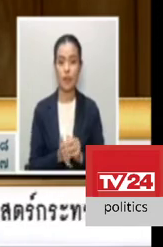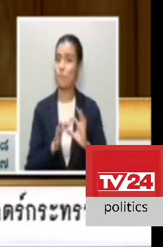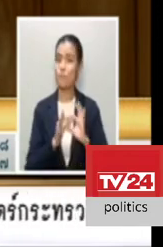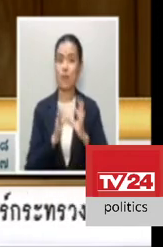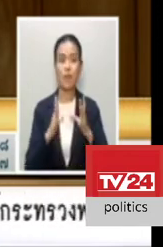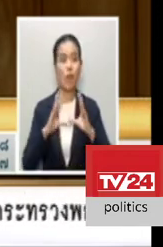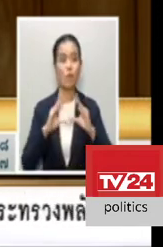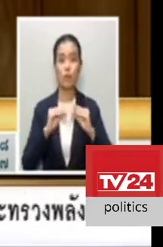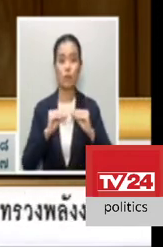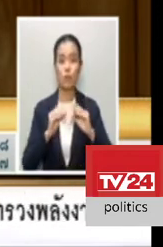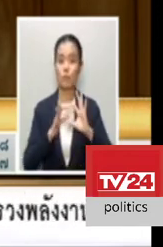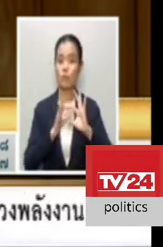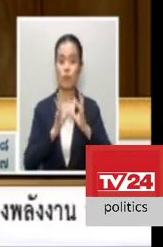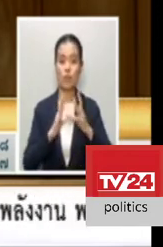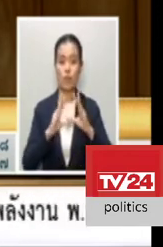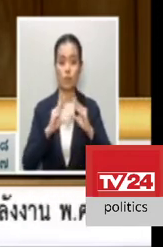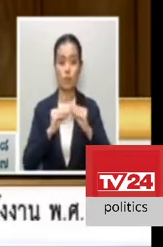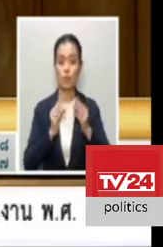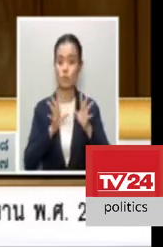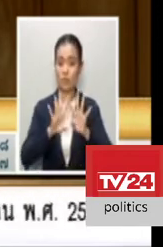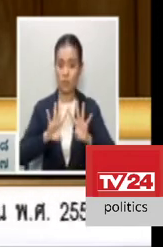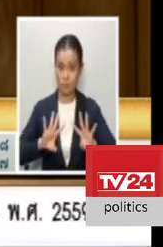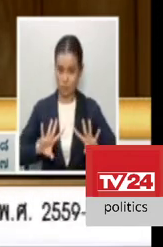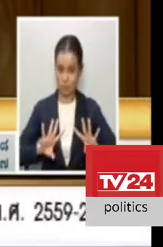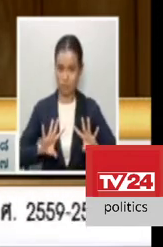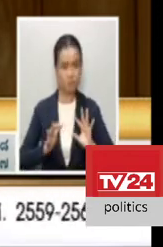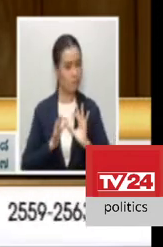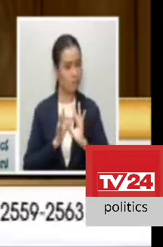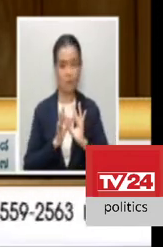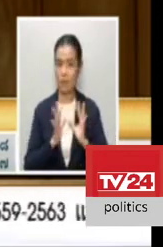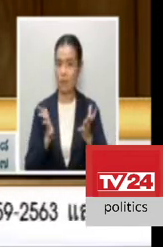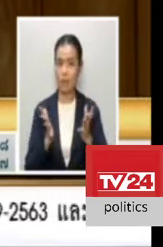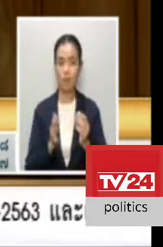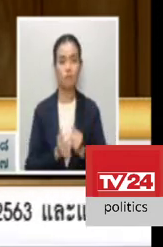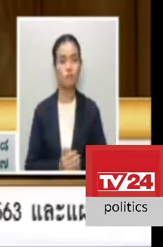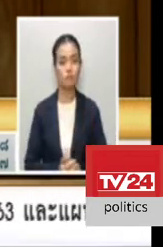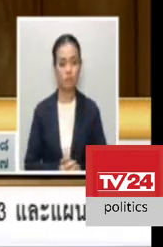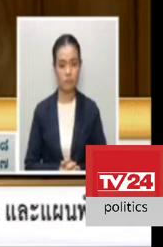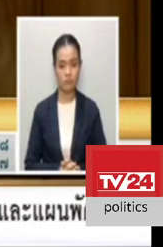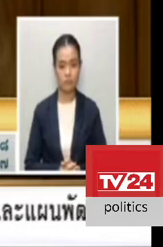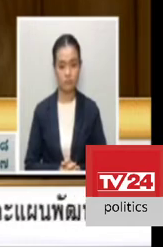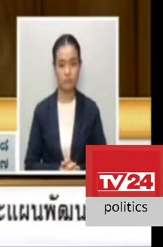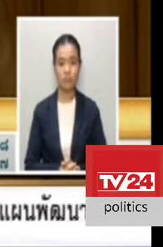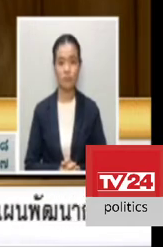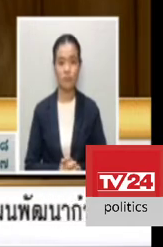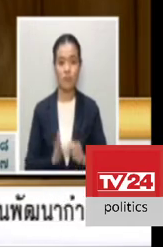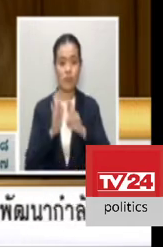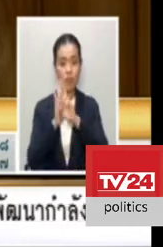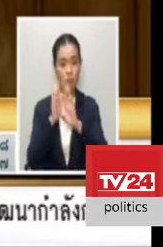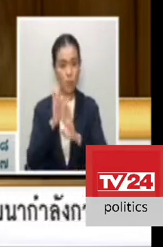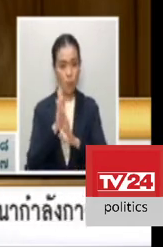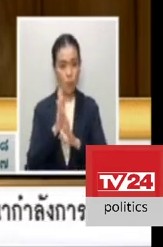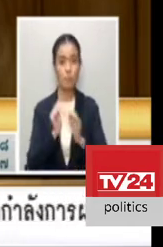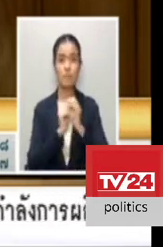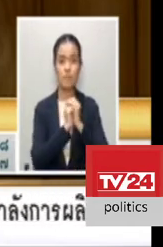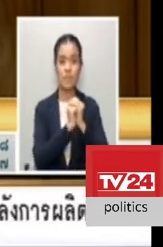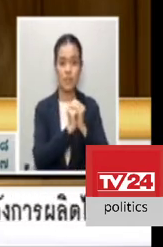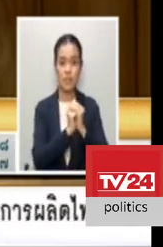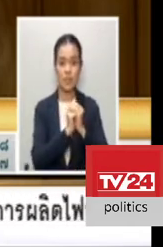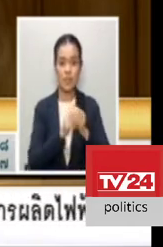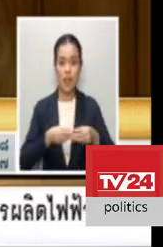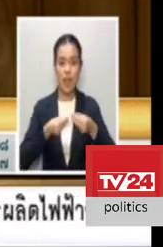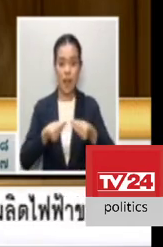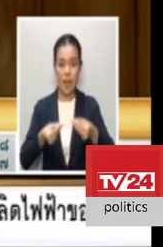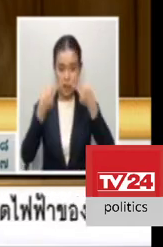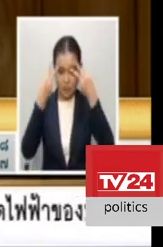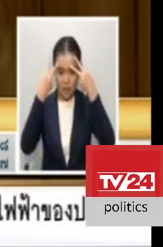การประชุมอาเซียนซัมมิตนะครับสำหรับระบบของจีนเนี่ยมอบหมายเป็นนายกรัฐมนตรีหลี่เค่อเ